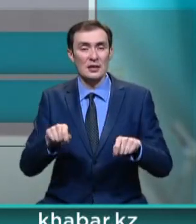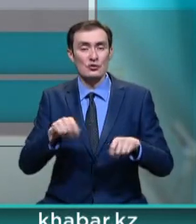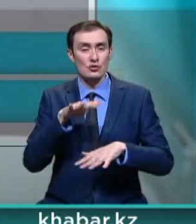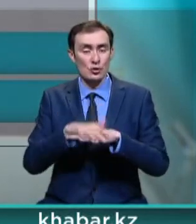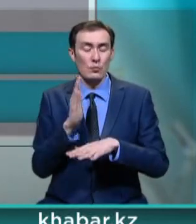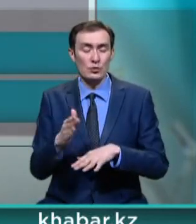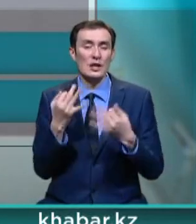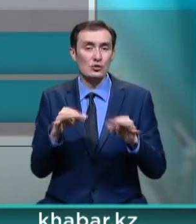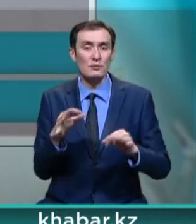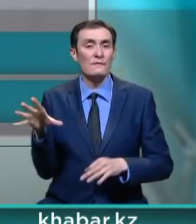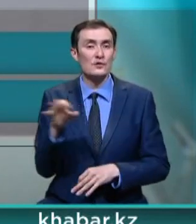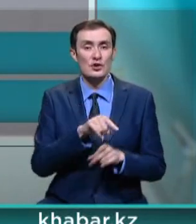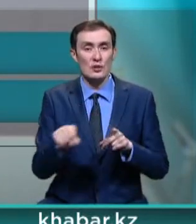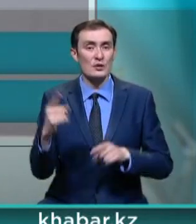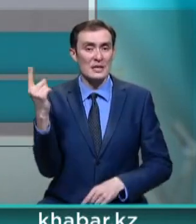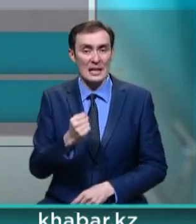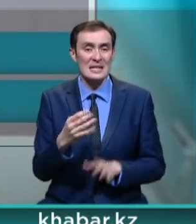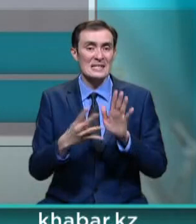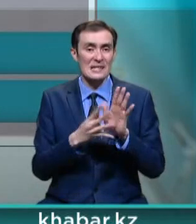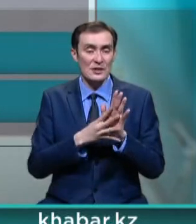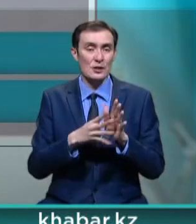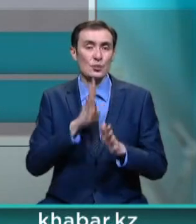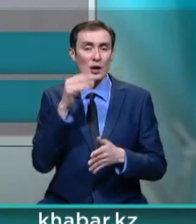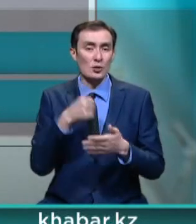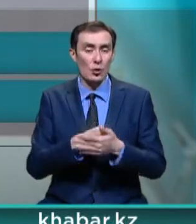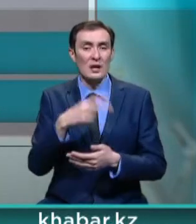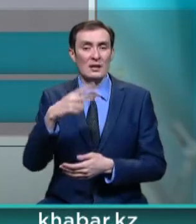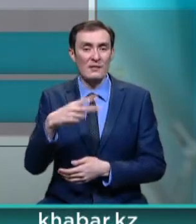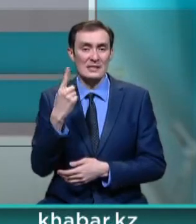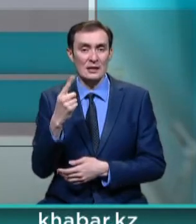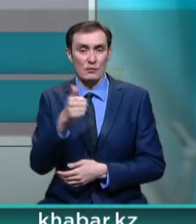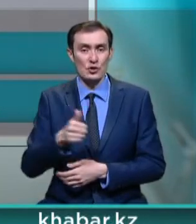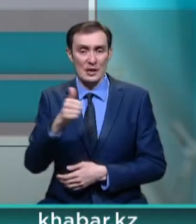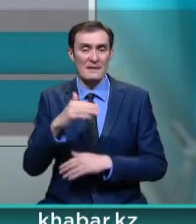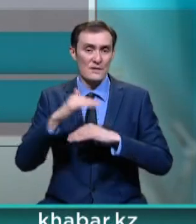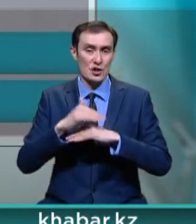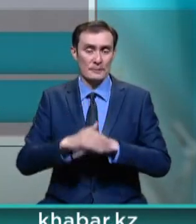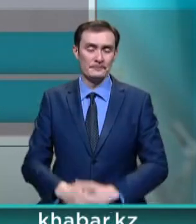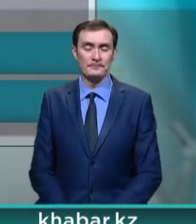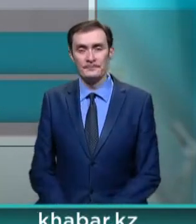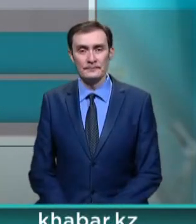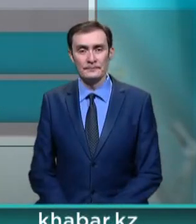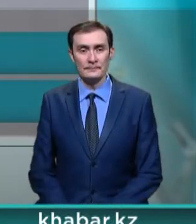будет доступна почти всю неделю с 9 до 21 часа.